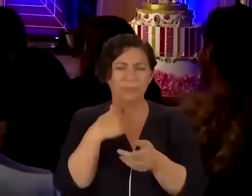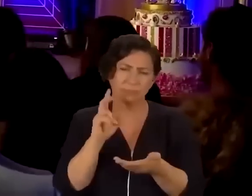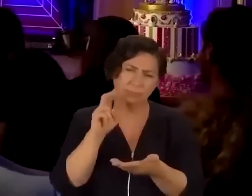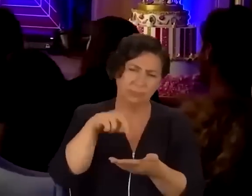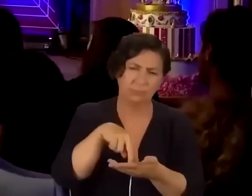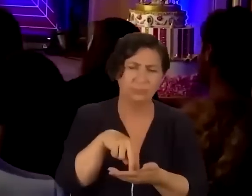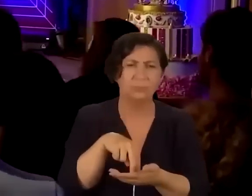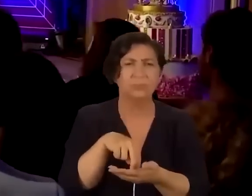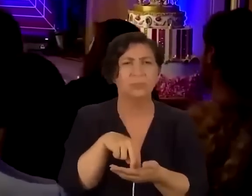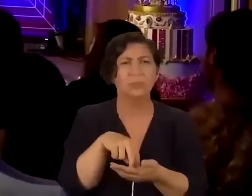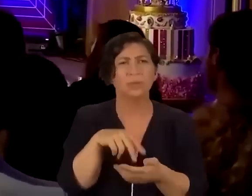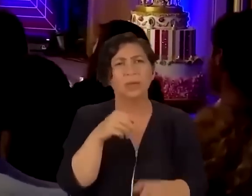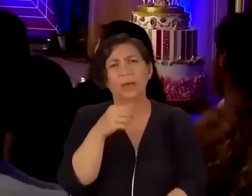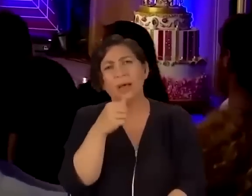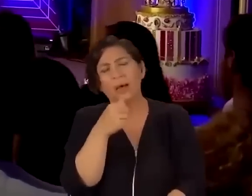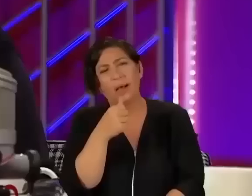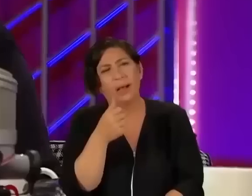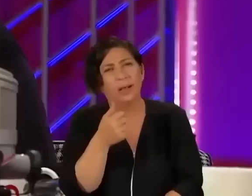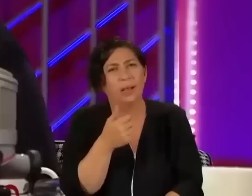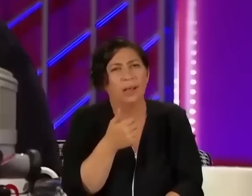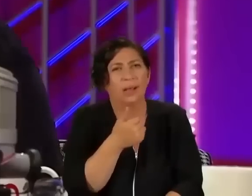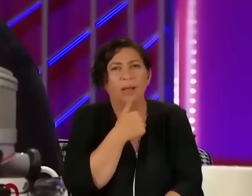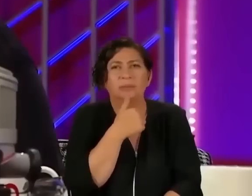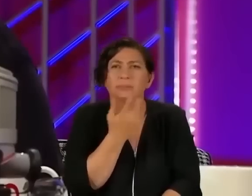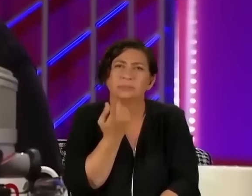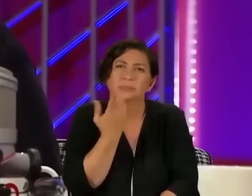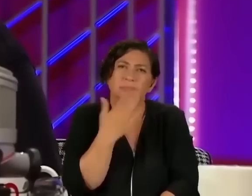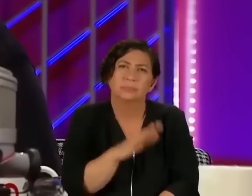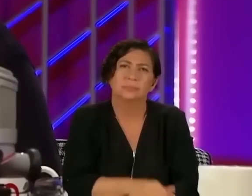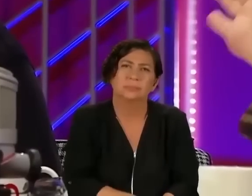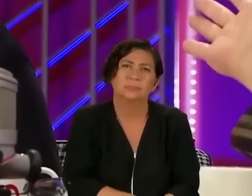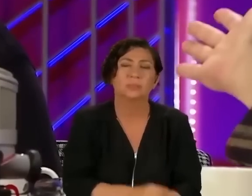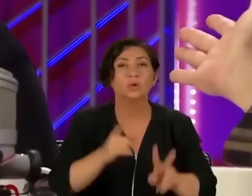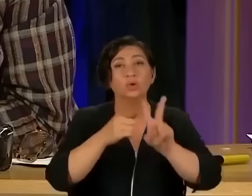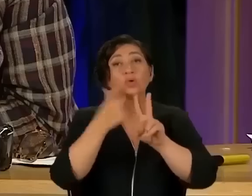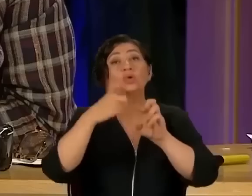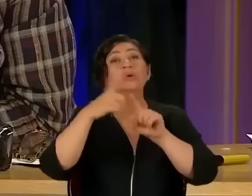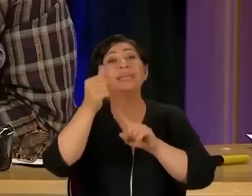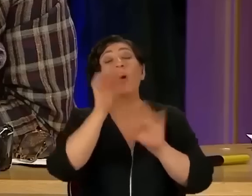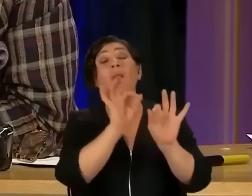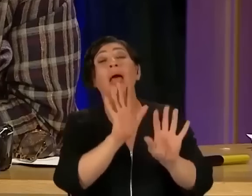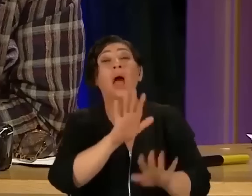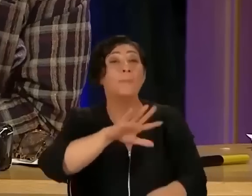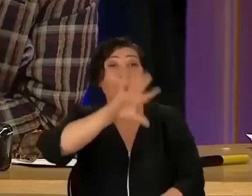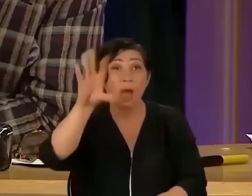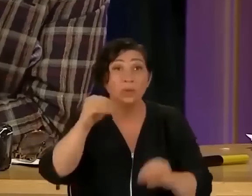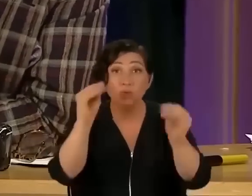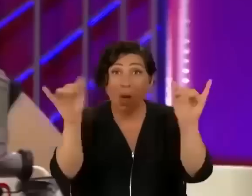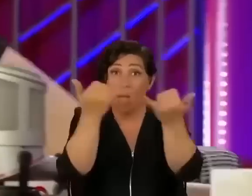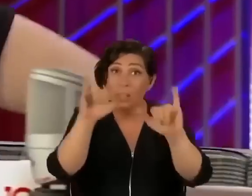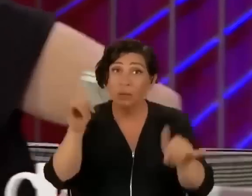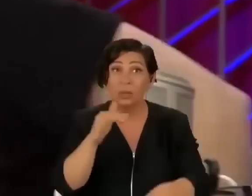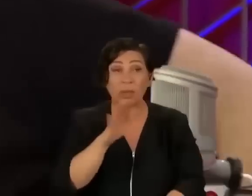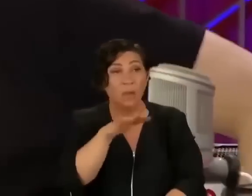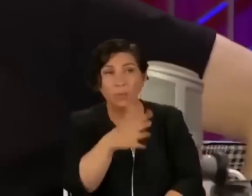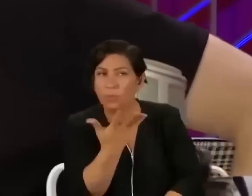çıktım. Ya adam yani gıkı çıkmadı. Nuri Bilge Ceylan böyledir. Ama hayır, herkes de çok eğlendi. Sonra